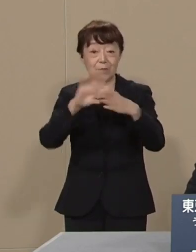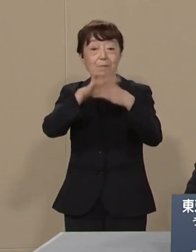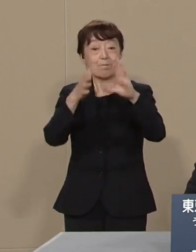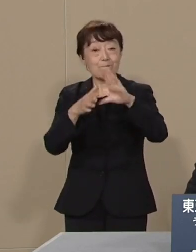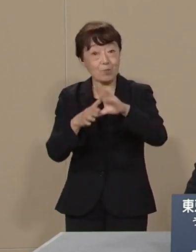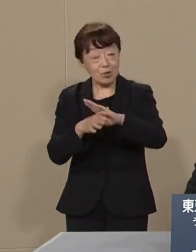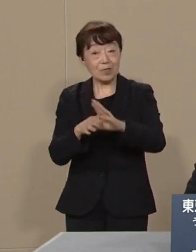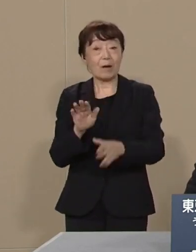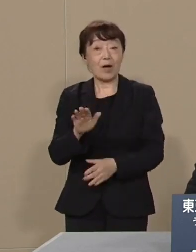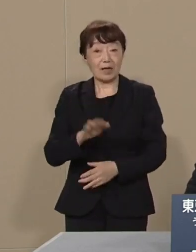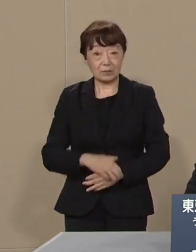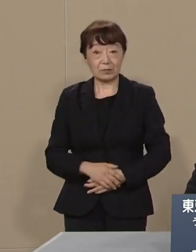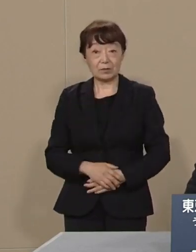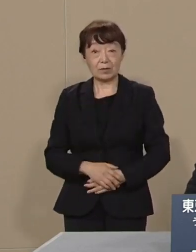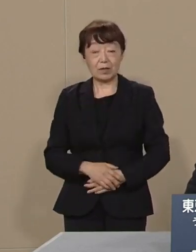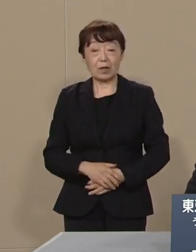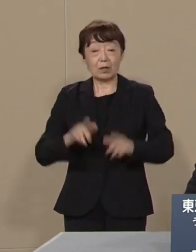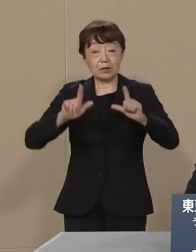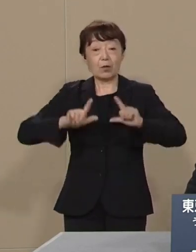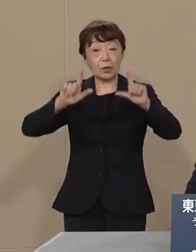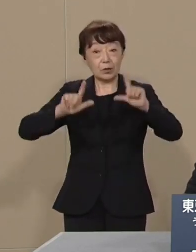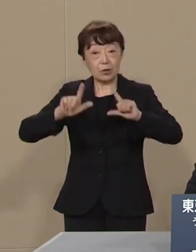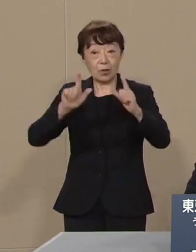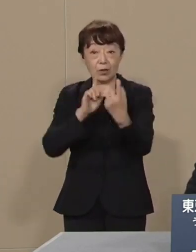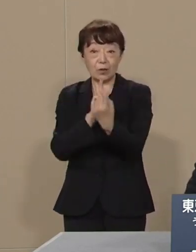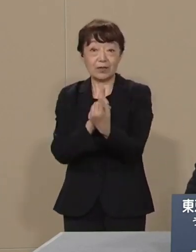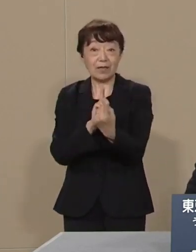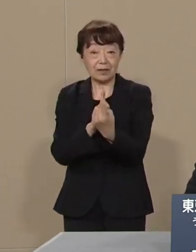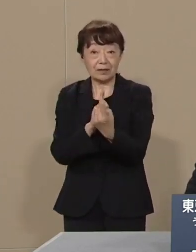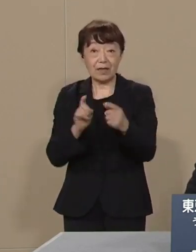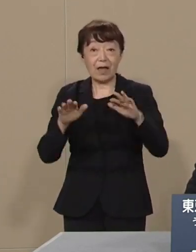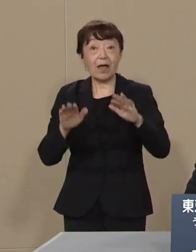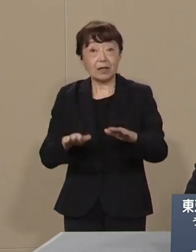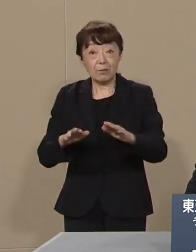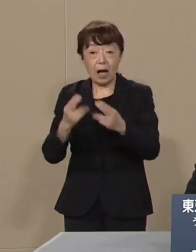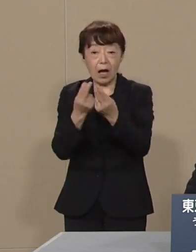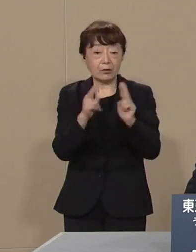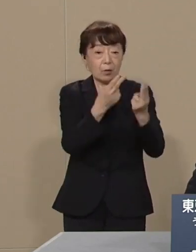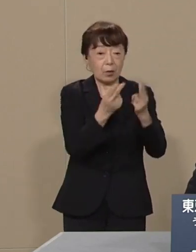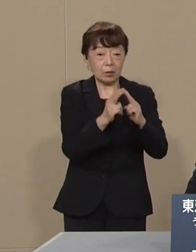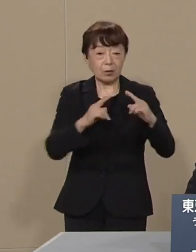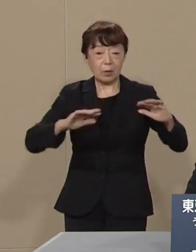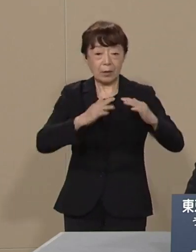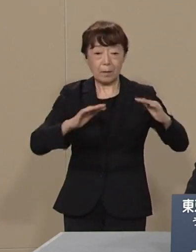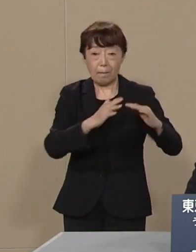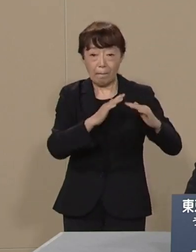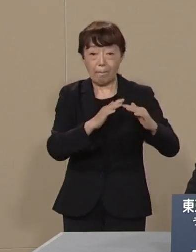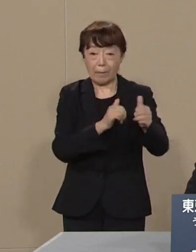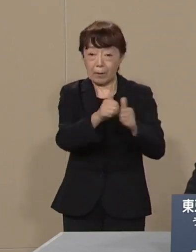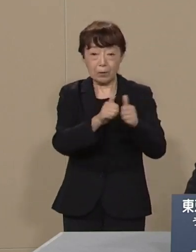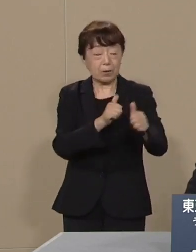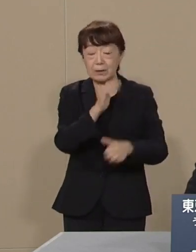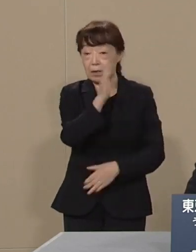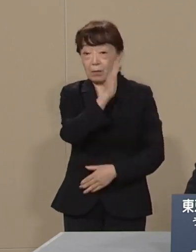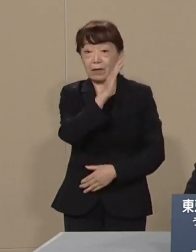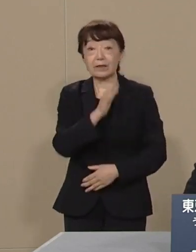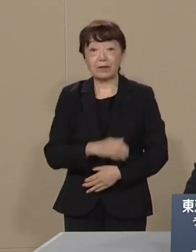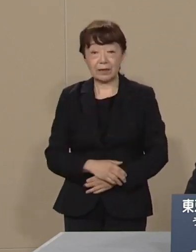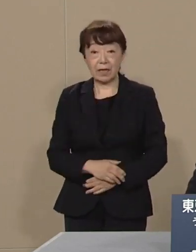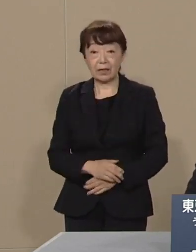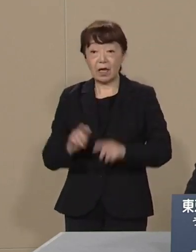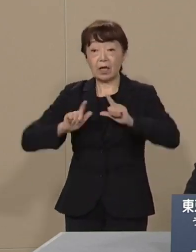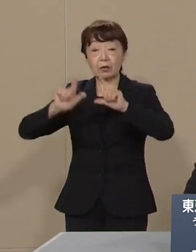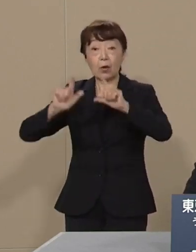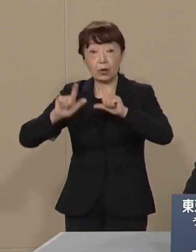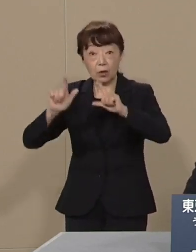ますそういう東京に対して今党派を争っている場合じゃないんです東京は自民党のものでも